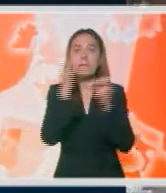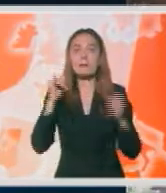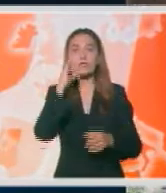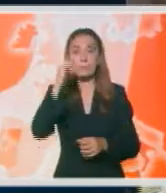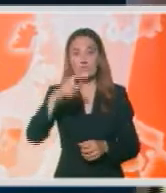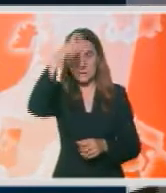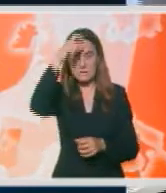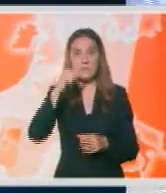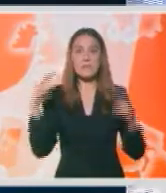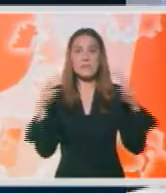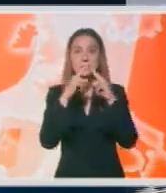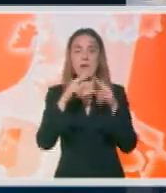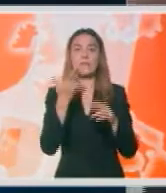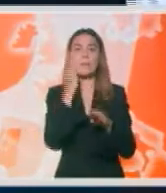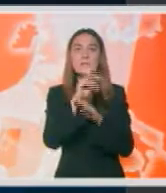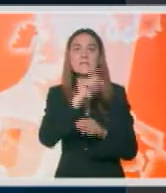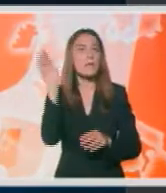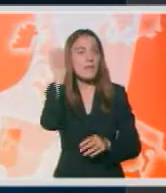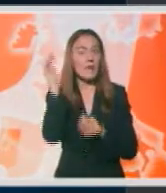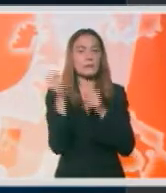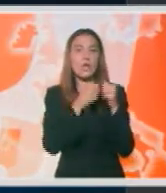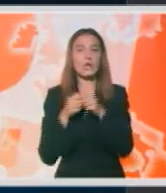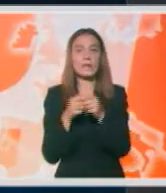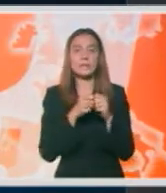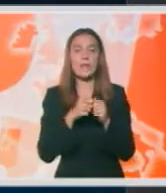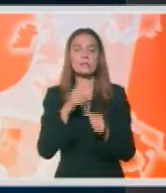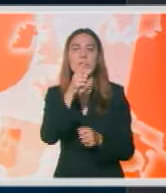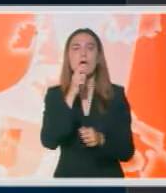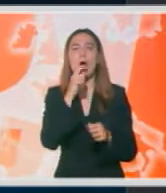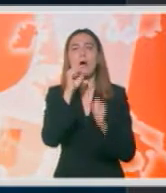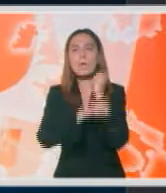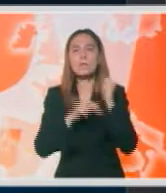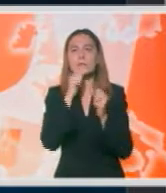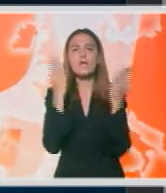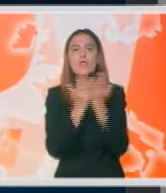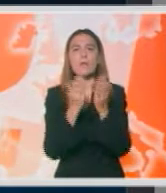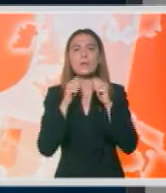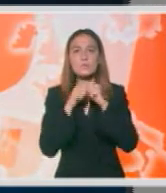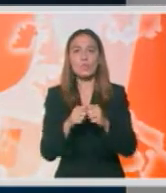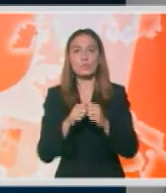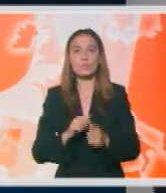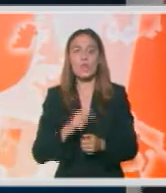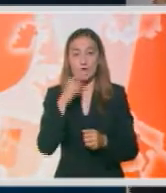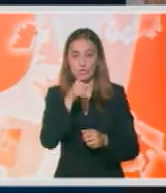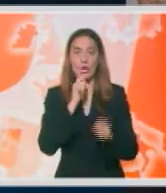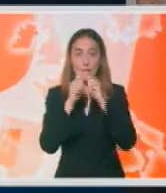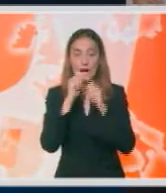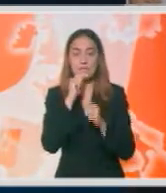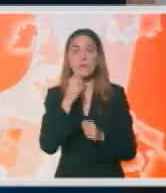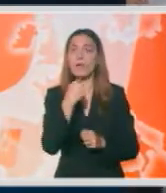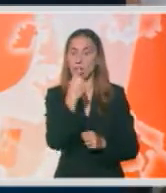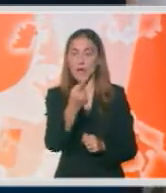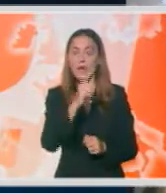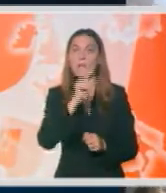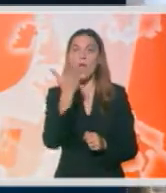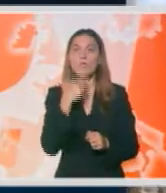posete Srbiji sreo i sa predstavnicima nevladinih organizacija, univerziteta i novinarskih udruženja. Tokom razgovora istaknuto je